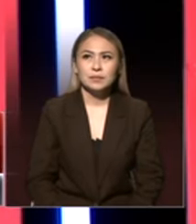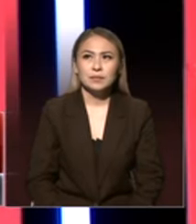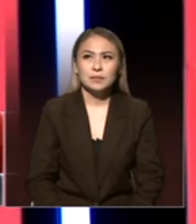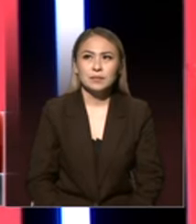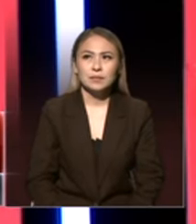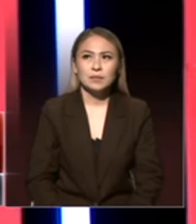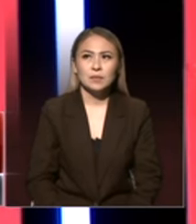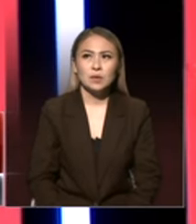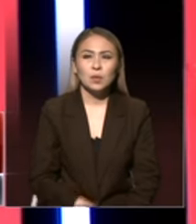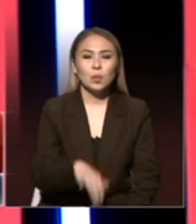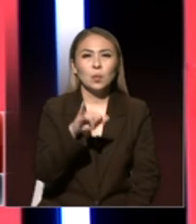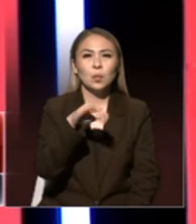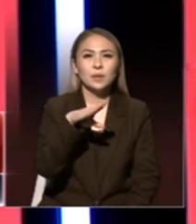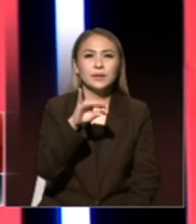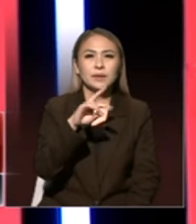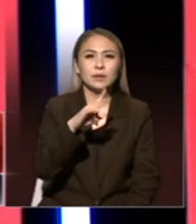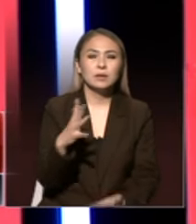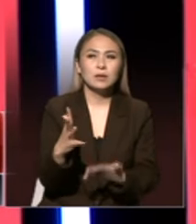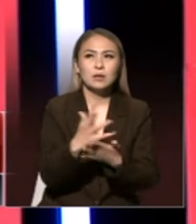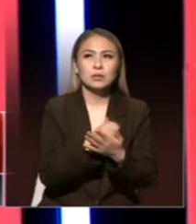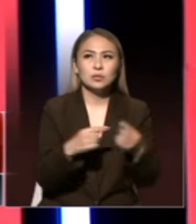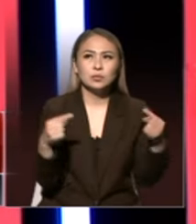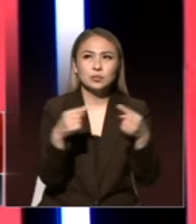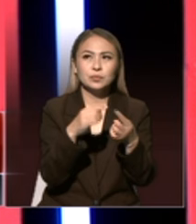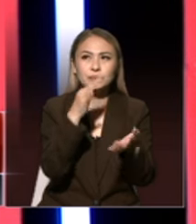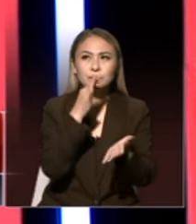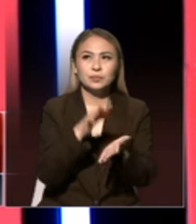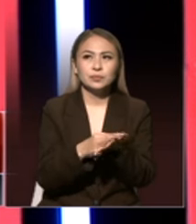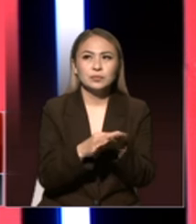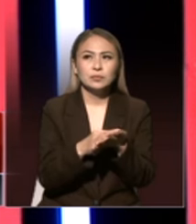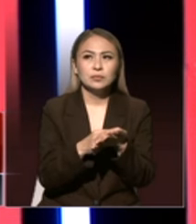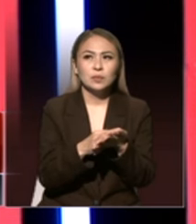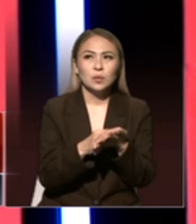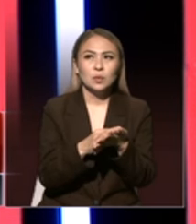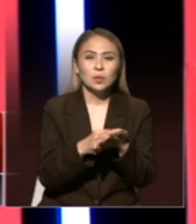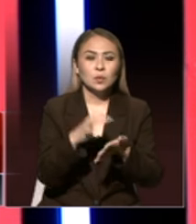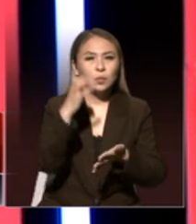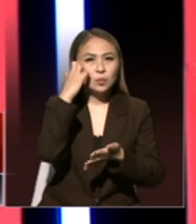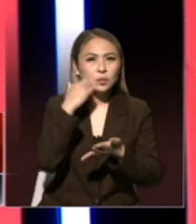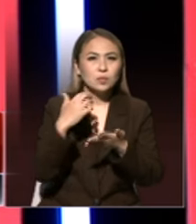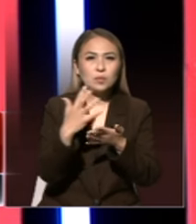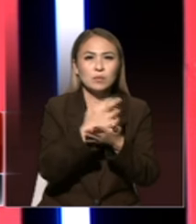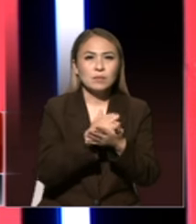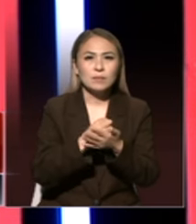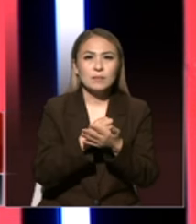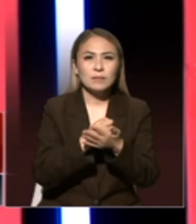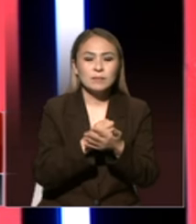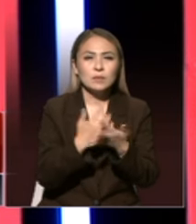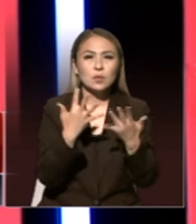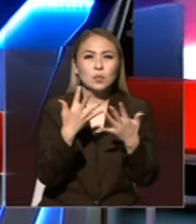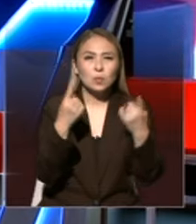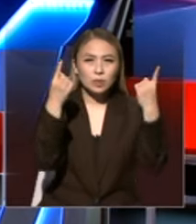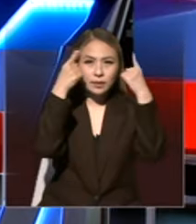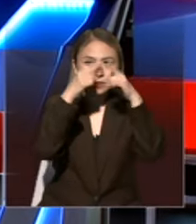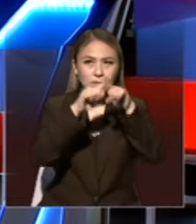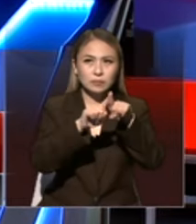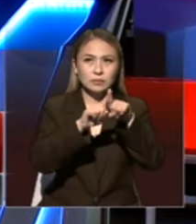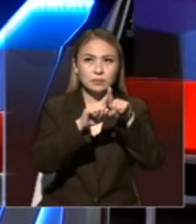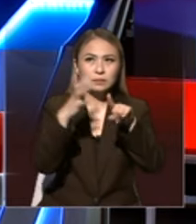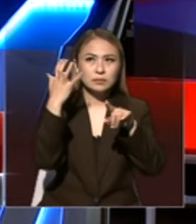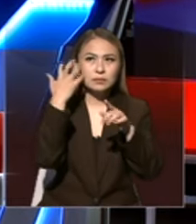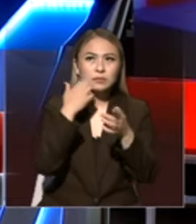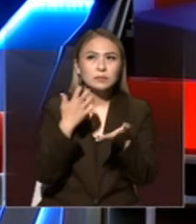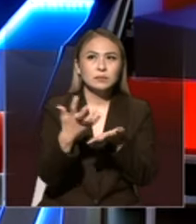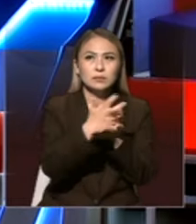Енді утиль алымға келетін болсақ, нақты жауап берсеңіздер, утиль алым енгізілгелі бері қанша техника